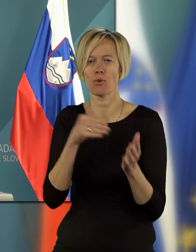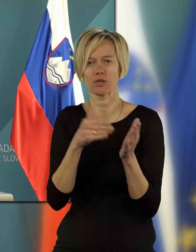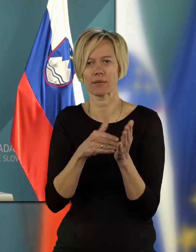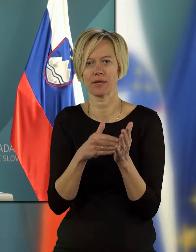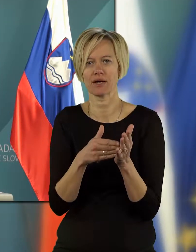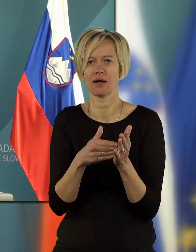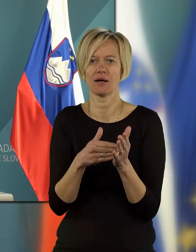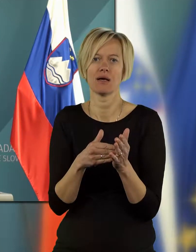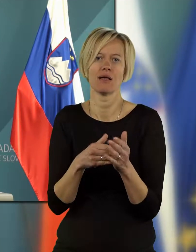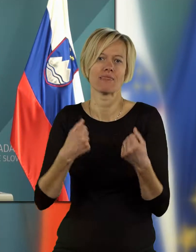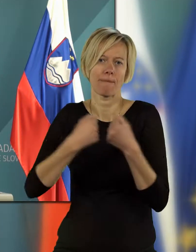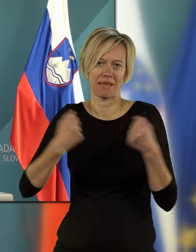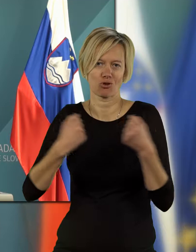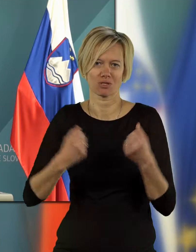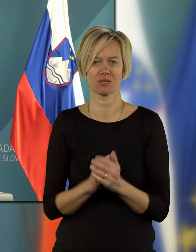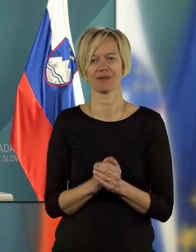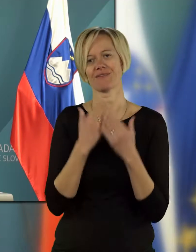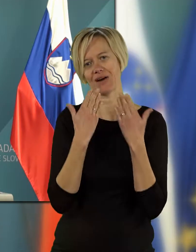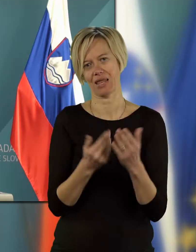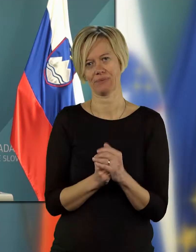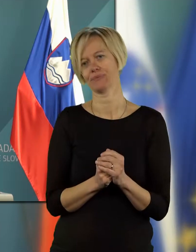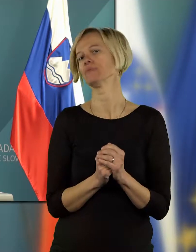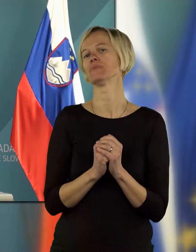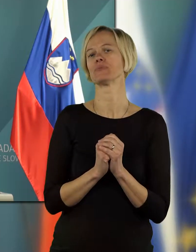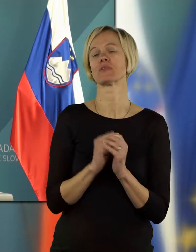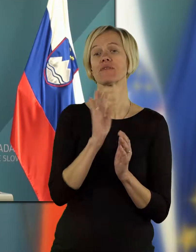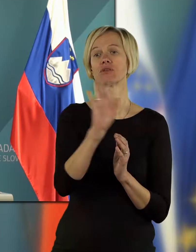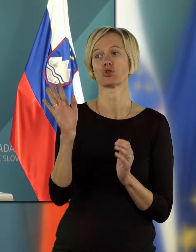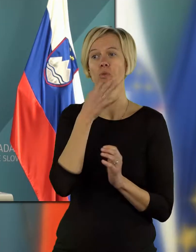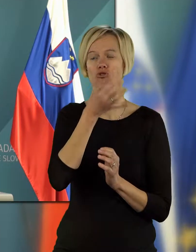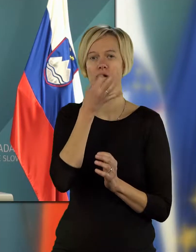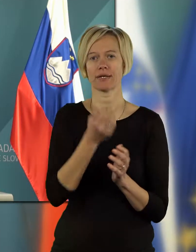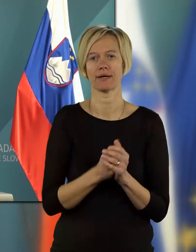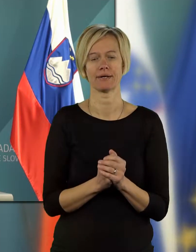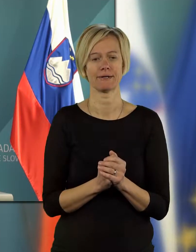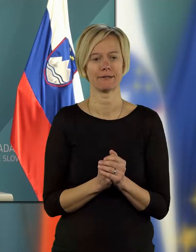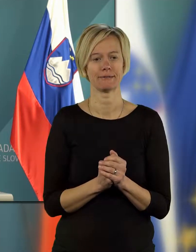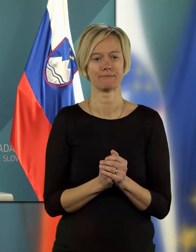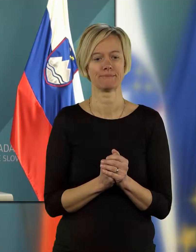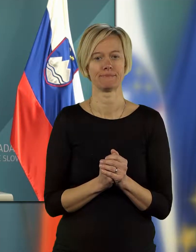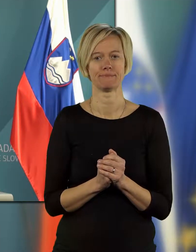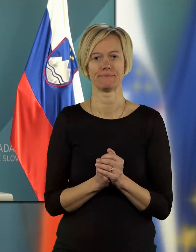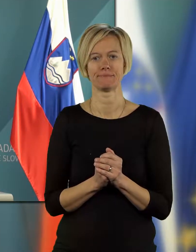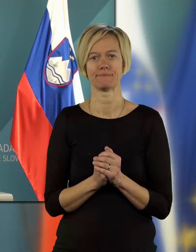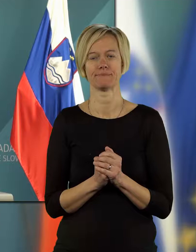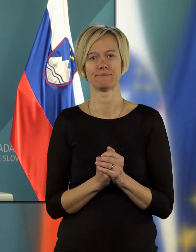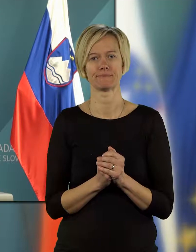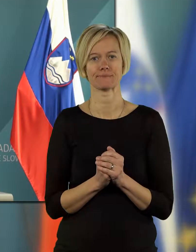tudi nepotrebnih napetosti. Hvala. Hvala. Vaše vprašanje? Kanala, izvolite.